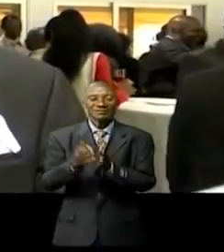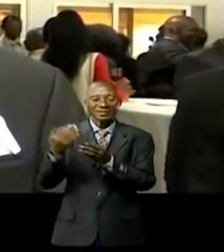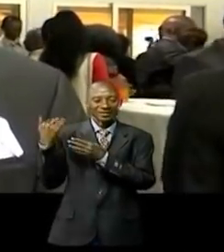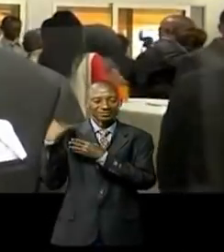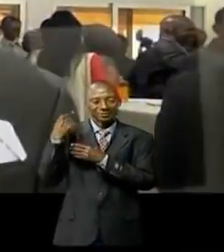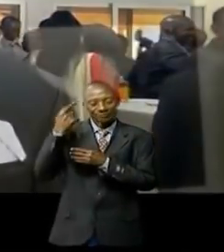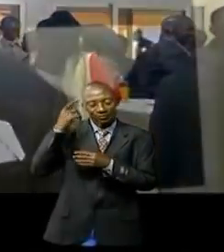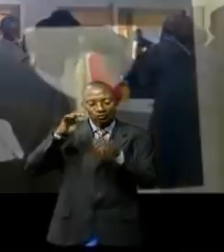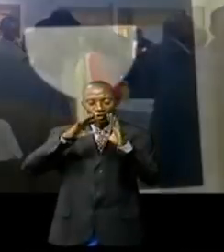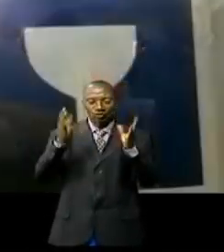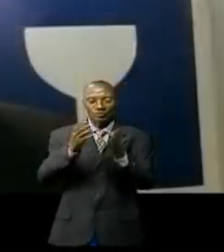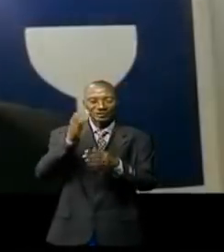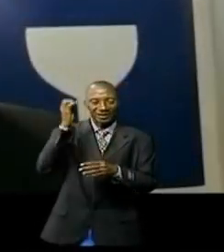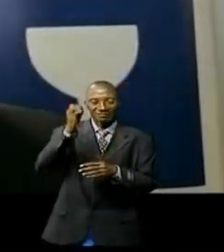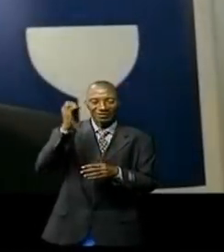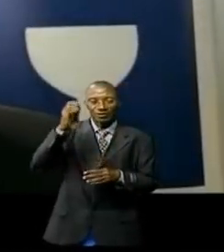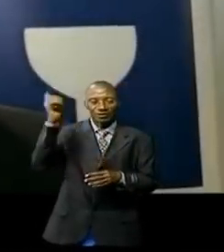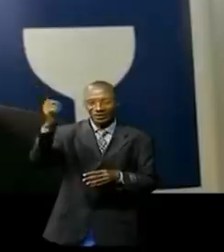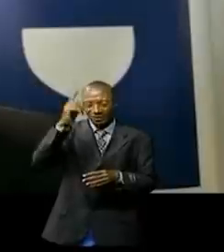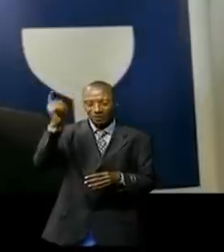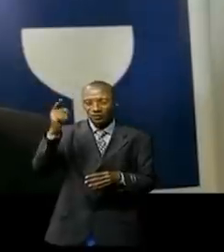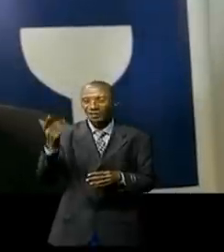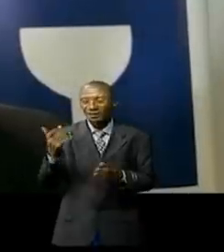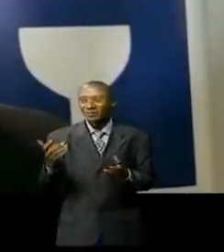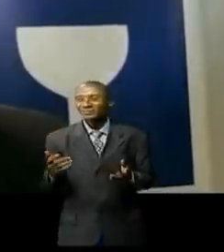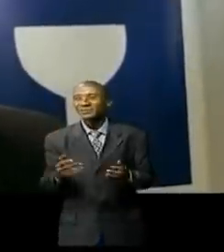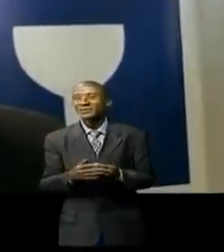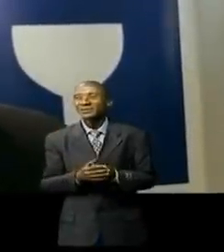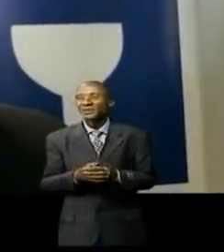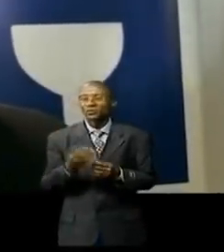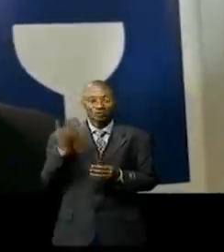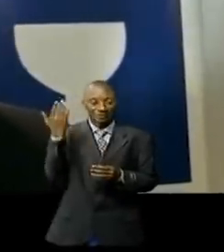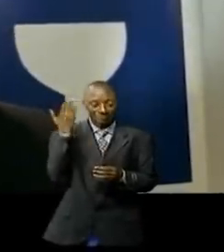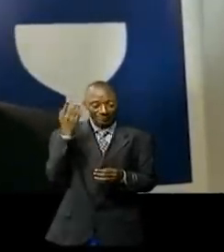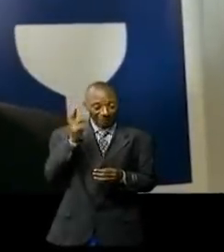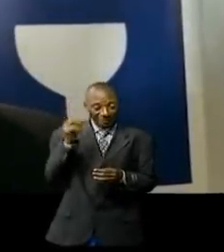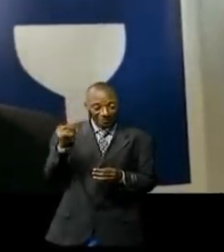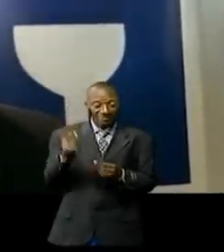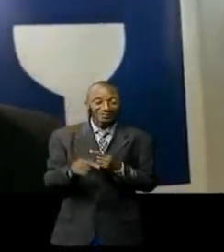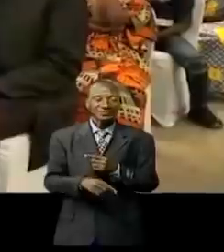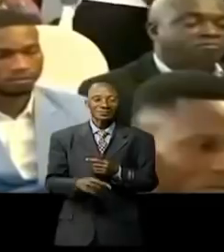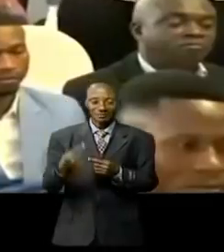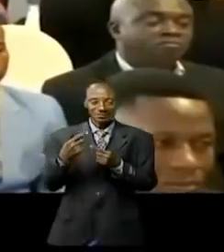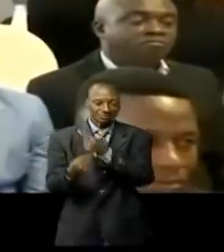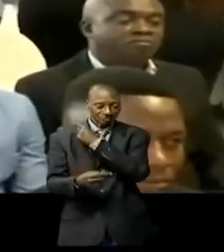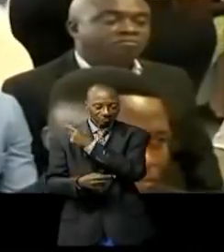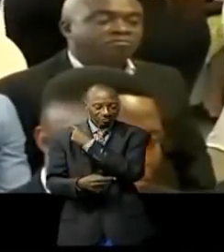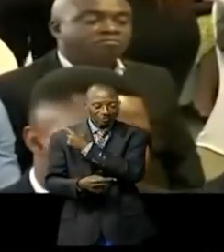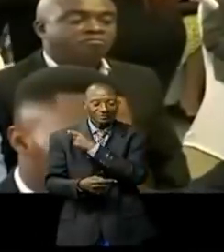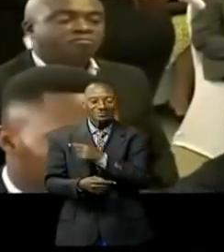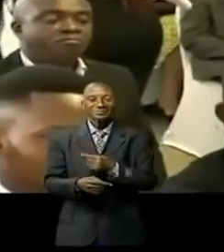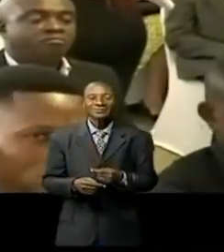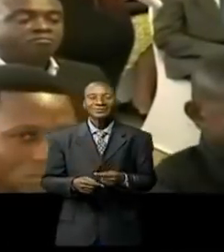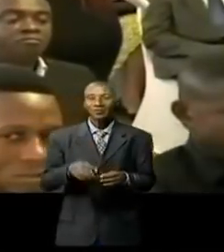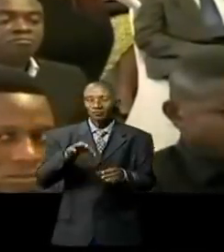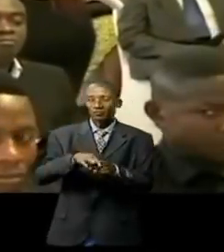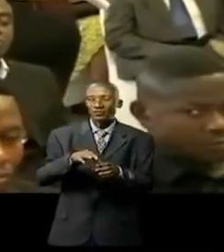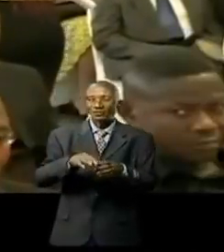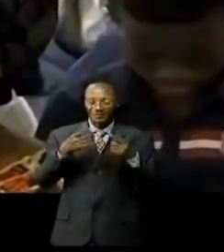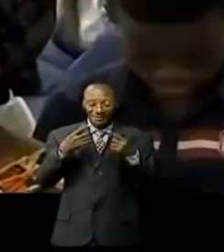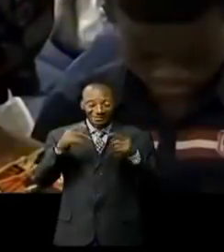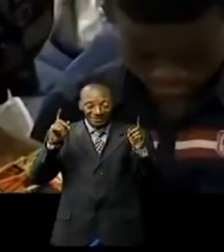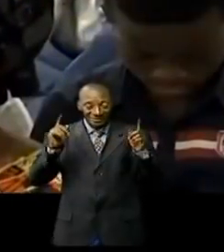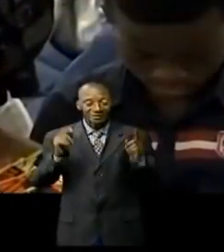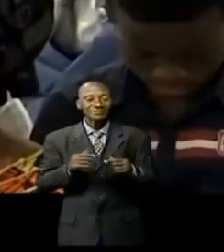de valeurs. Cette cérémonie, c'est une reconnaissance, nous reconnaître le don de Dieu dans l'apôtre Constant. Les consacrés